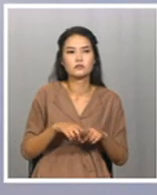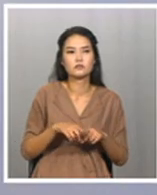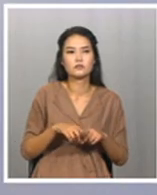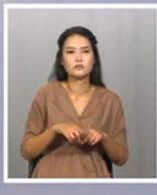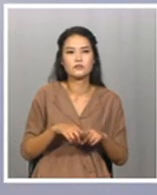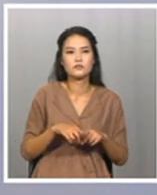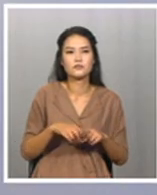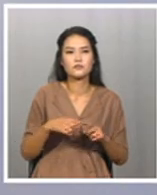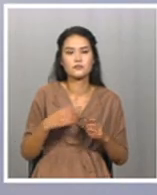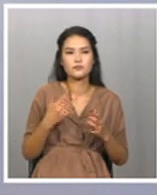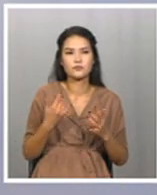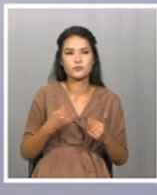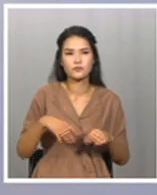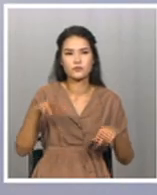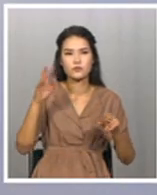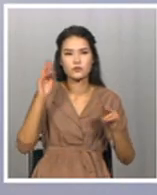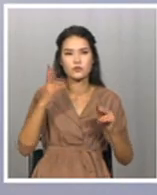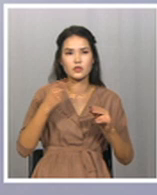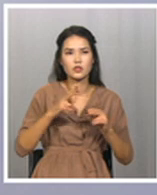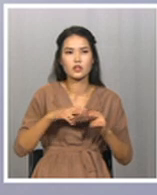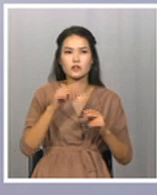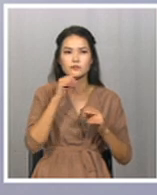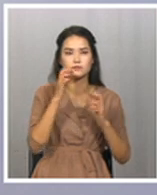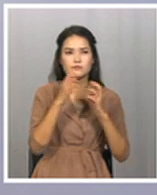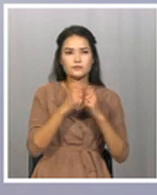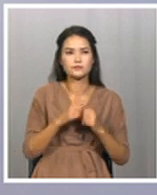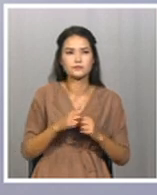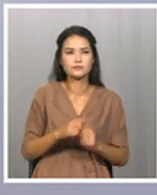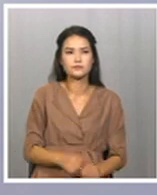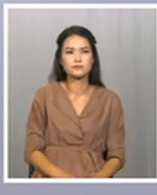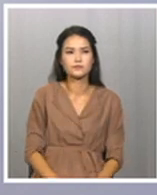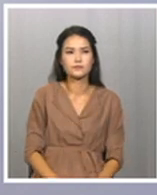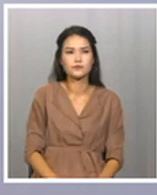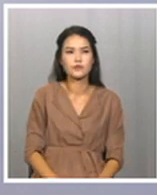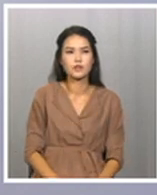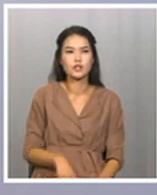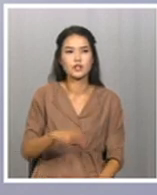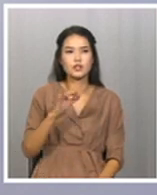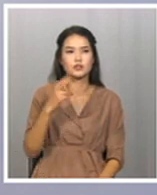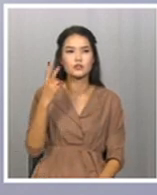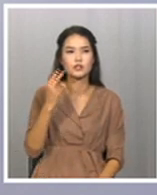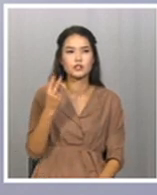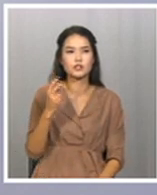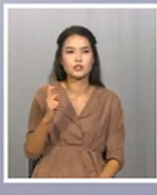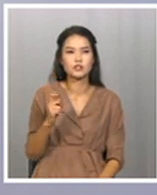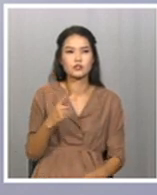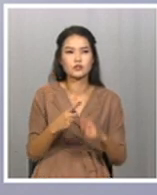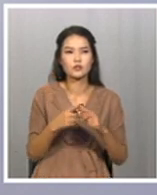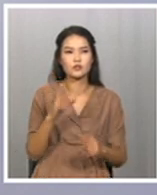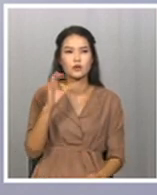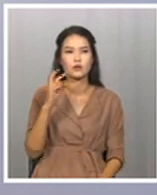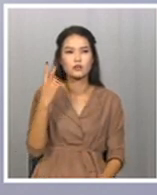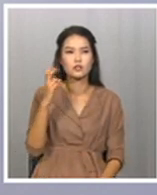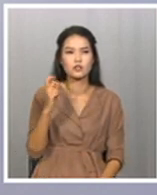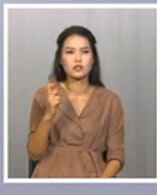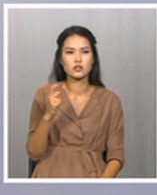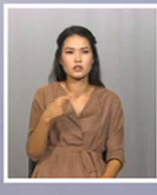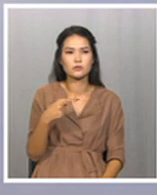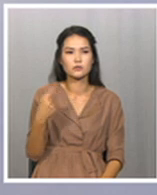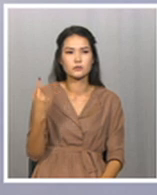енді осы тепе-теңдіктерді есеп шығаруда қолданайық. Синус квадрат 2x қосылған косинус квадрат 2x азайту